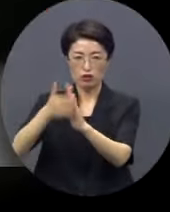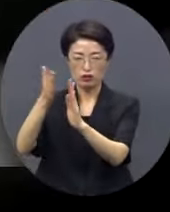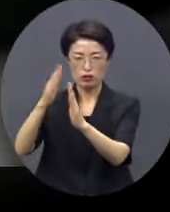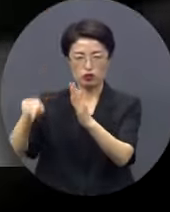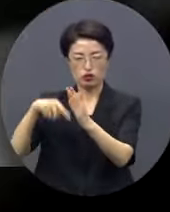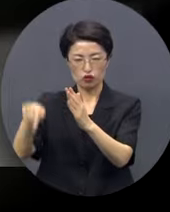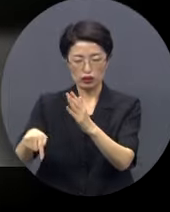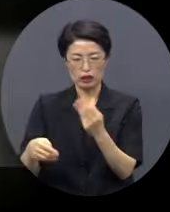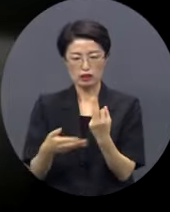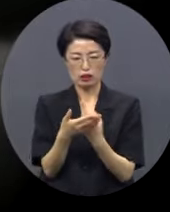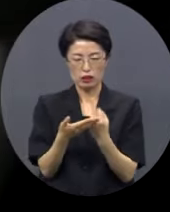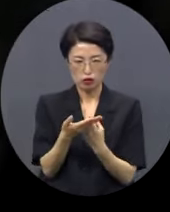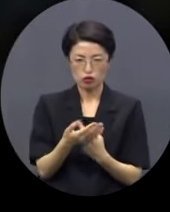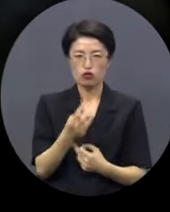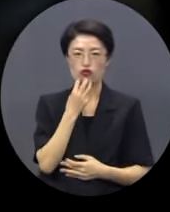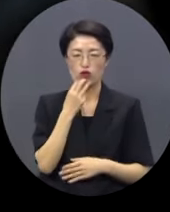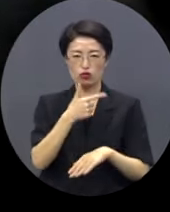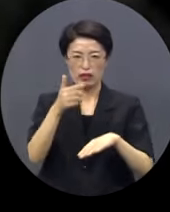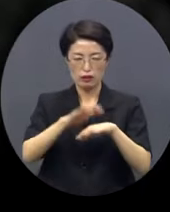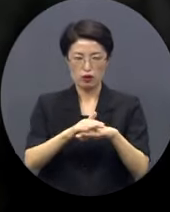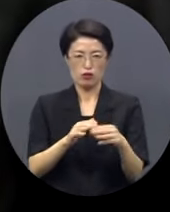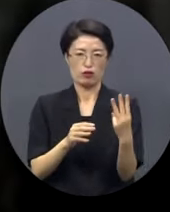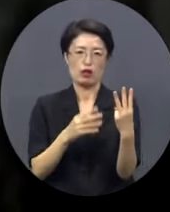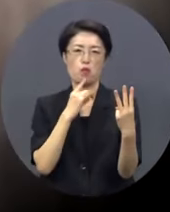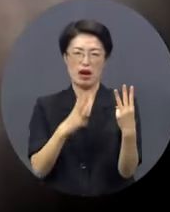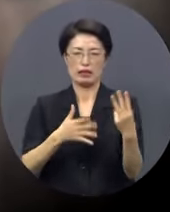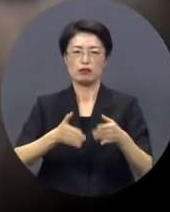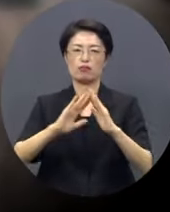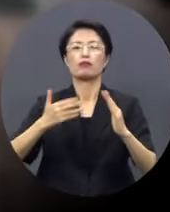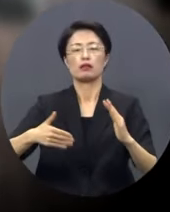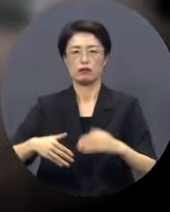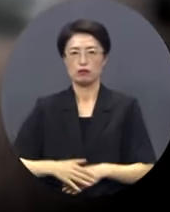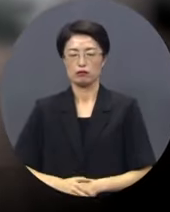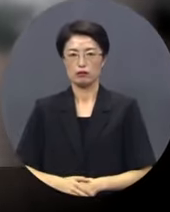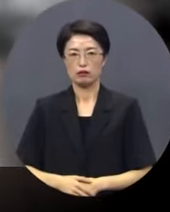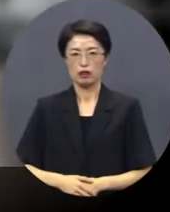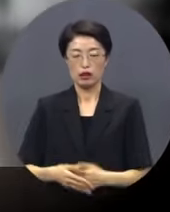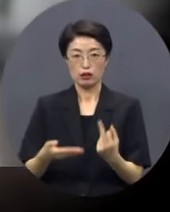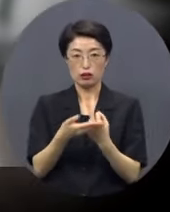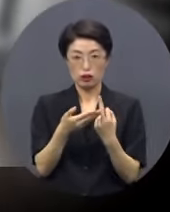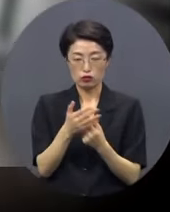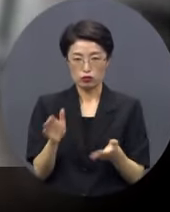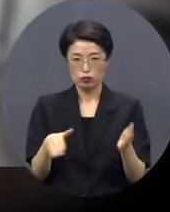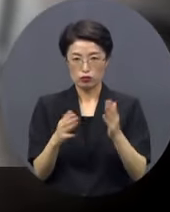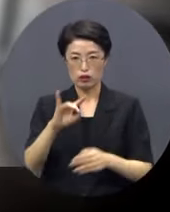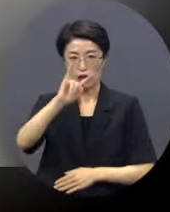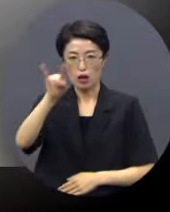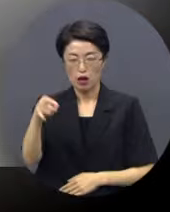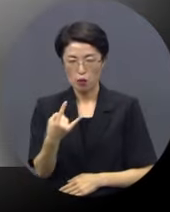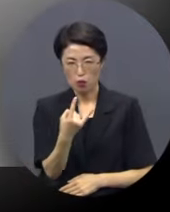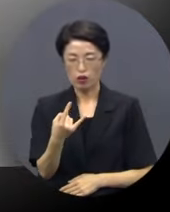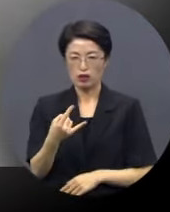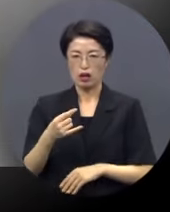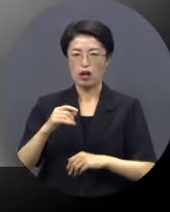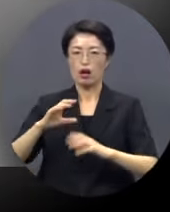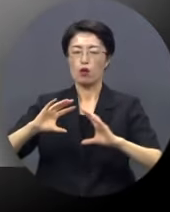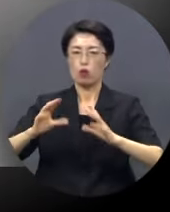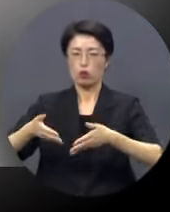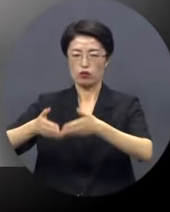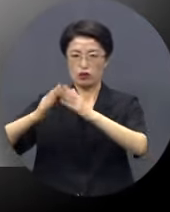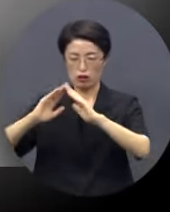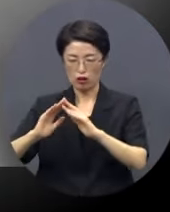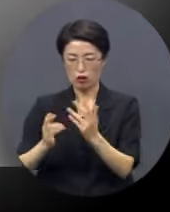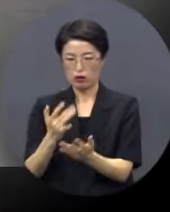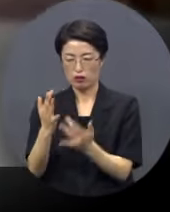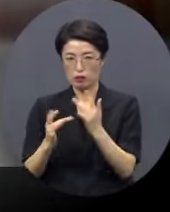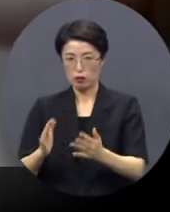대전 빼고는 모두 갖추고 있습니다. 제주도는 애월읍 어음리에 공설 동물 장묘 시설을 추진하고 있지만